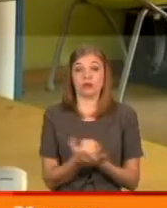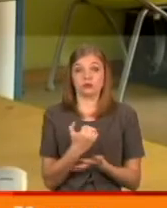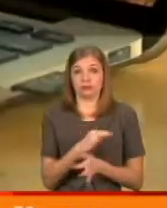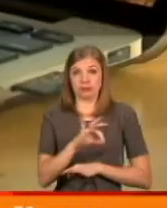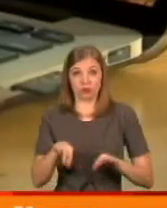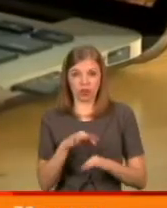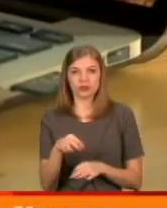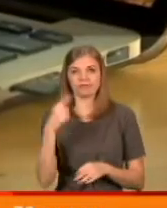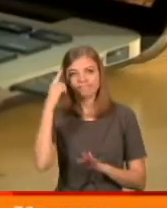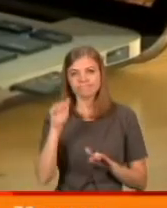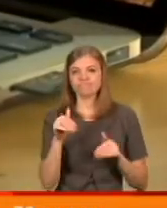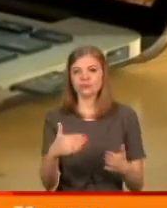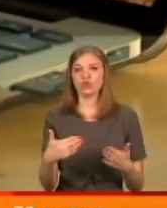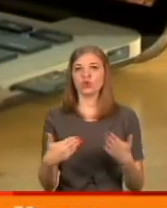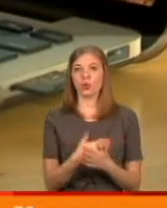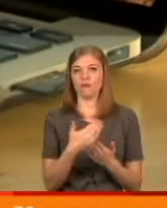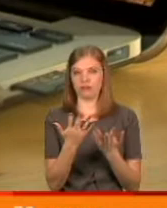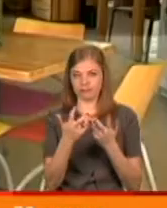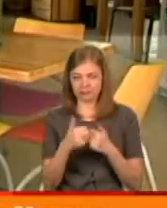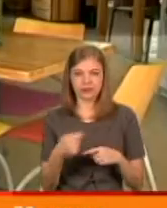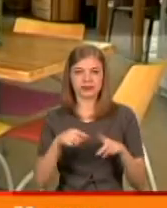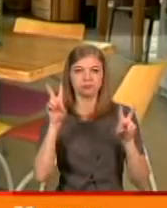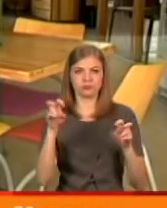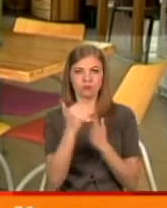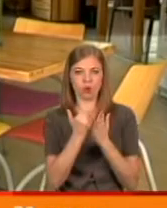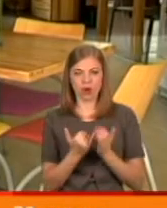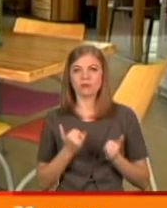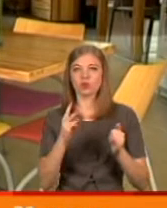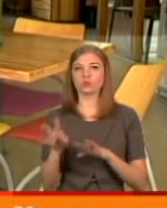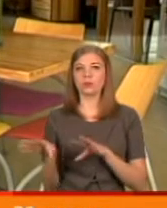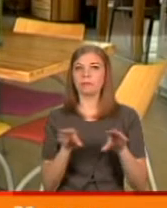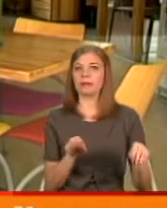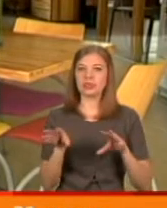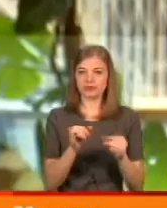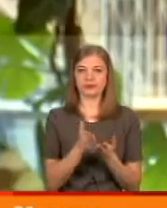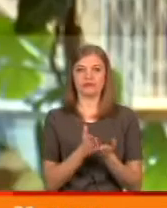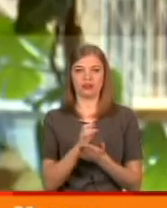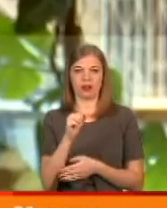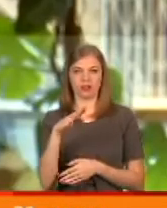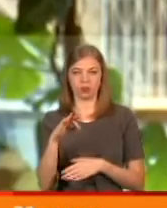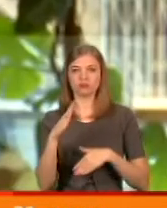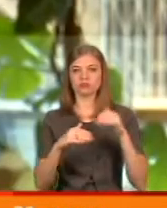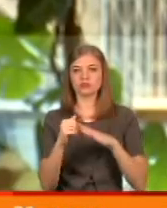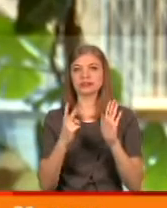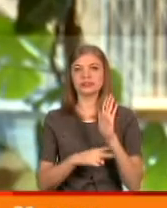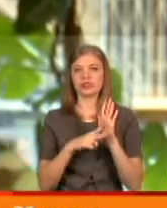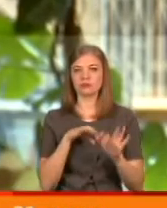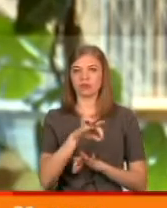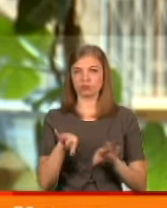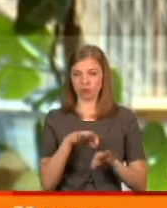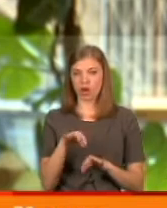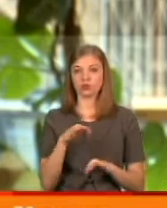найуспішніших проєктів – ініціатива «Новий відлік». Це спеціальна програма для переселенців та ветеранів АТО. Почти 70 проєктів –